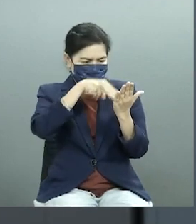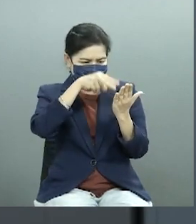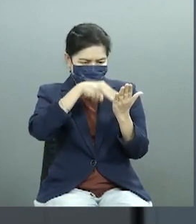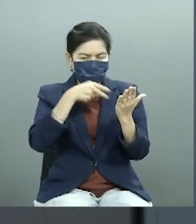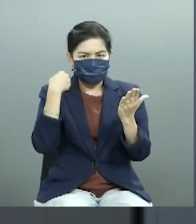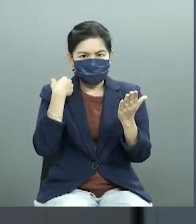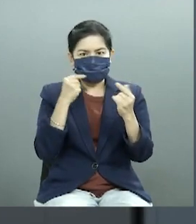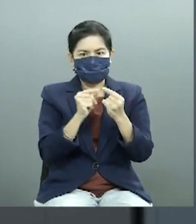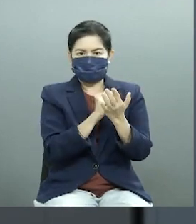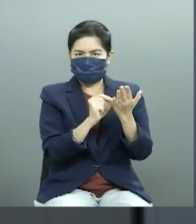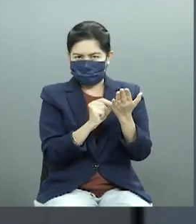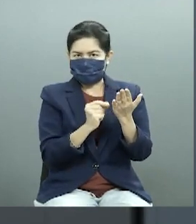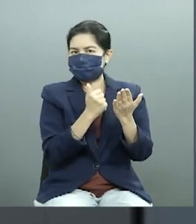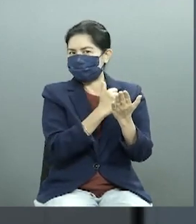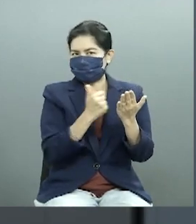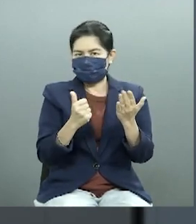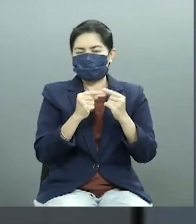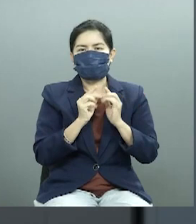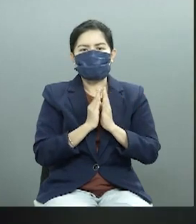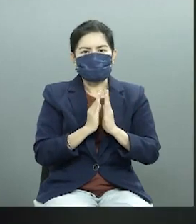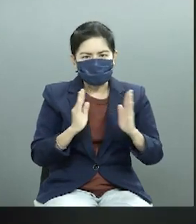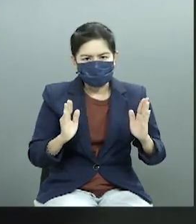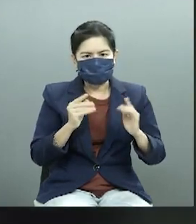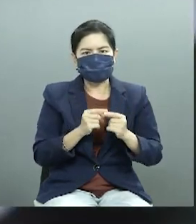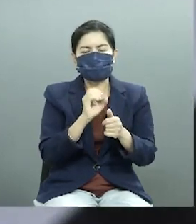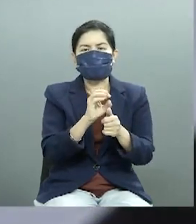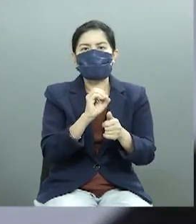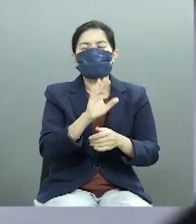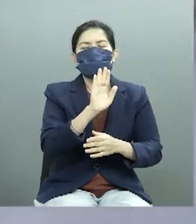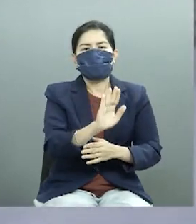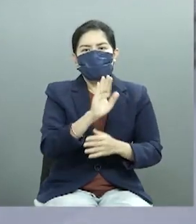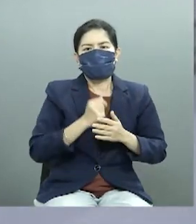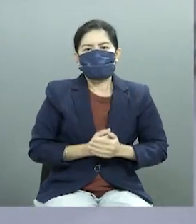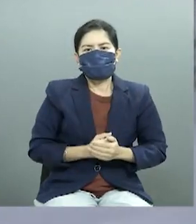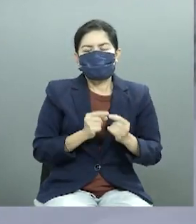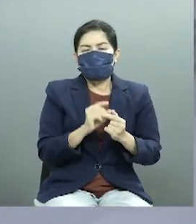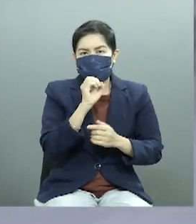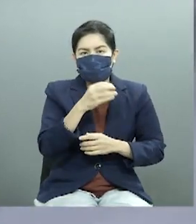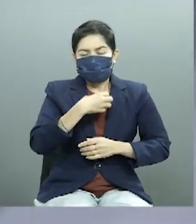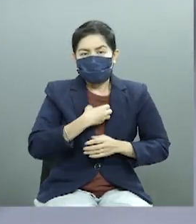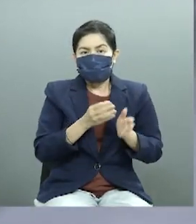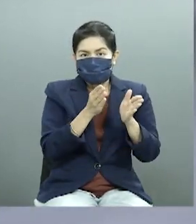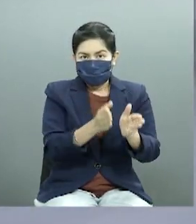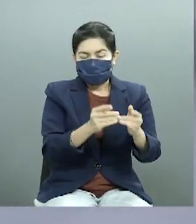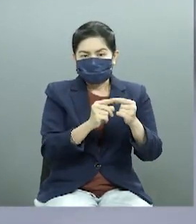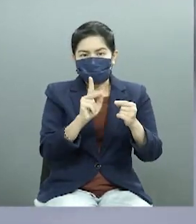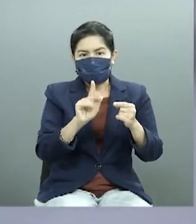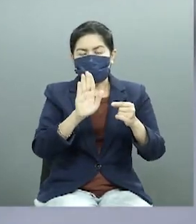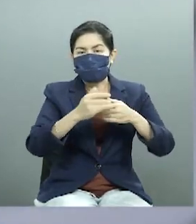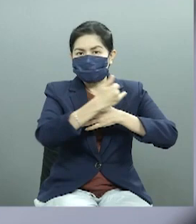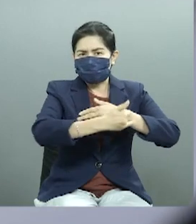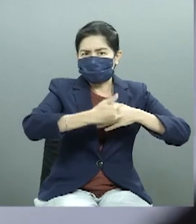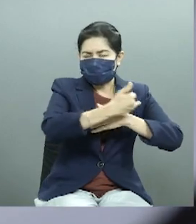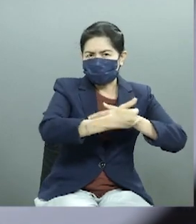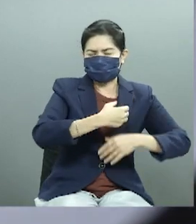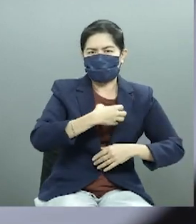ะเขียนเป็นลายมือสวยงามส่งมาให้ขอบคุณมากมากค่ะอย่างข้อเสนอของคุณวุฒิชัยนะคะอยากจะให้ฝ่ายข่าวต่างประเทศเนี่ยค่ะนำเสนอแผน